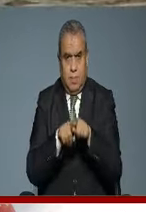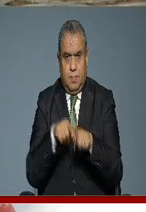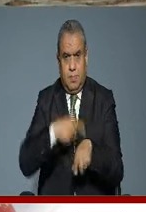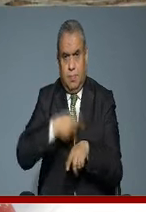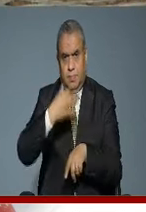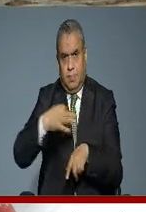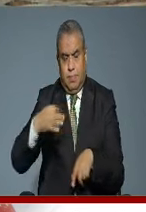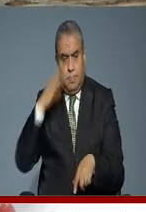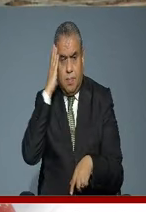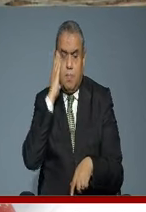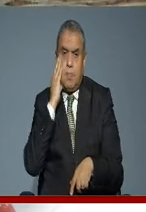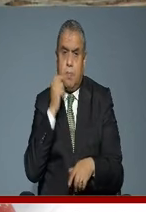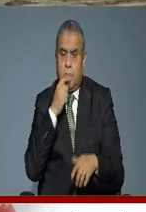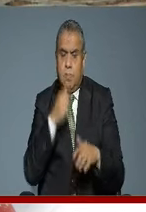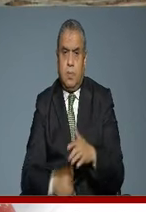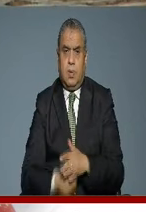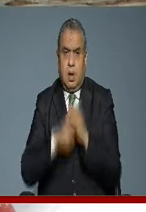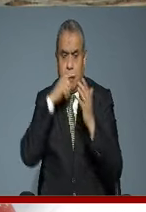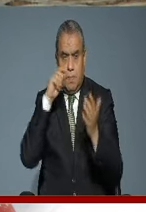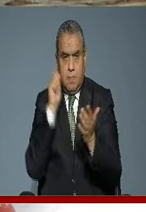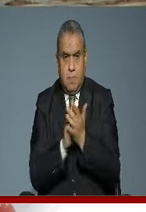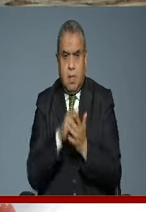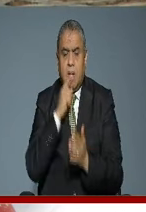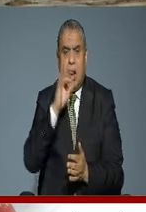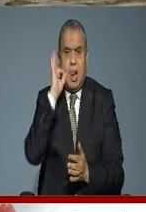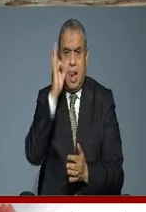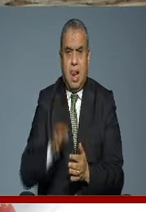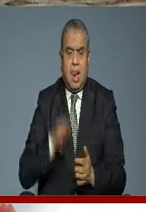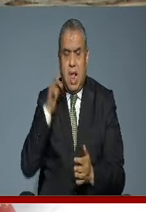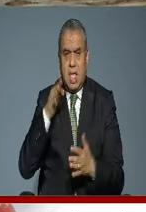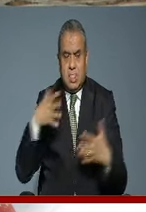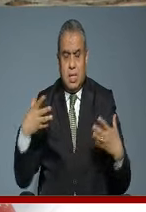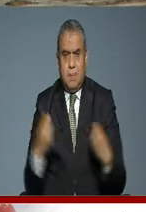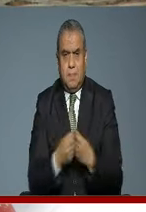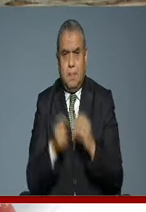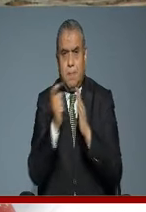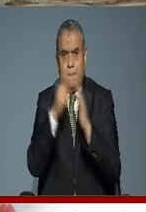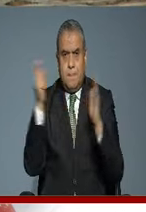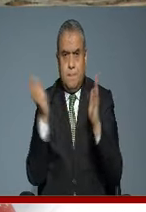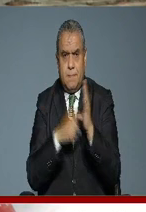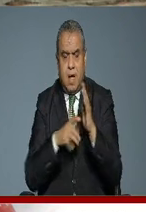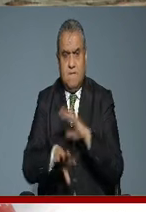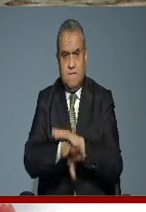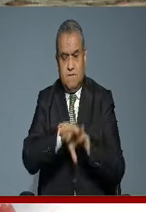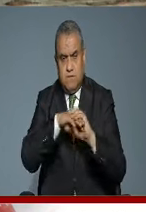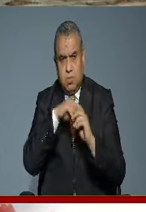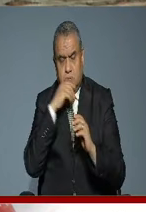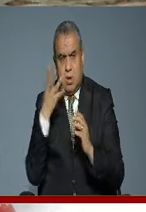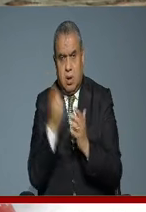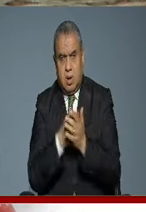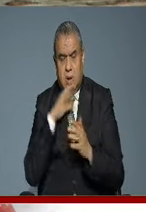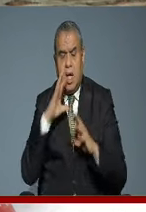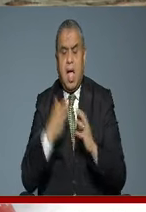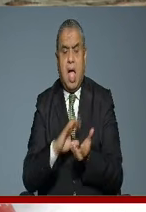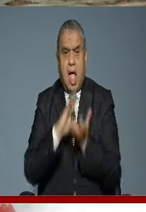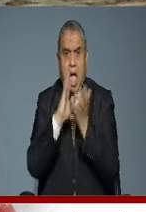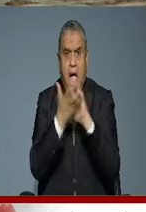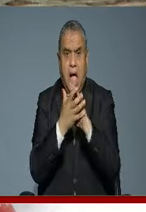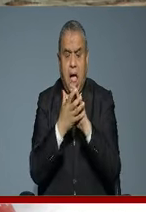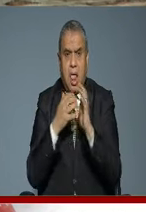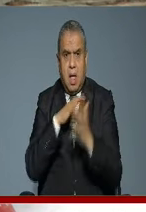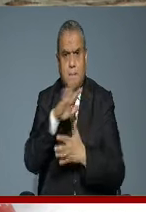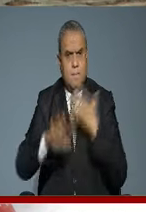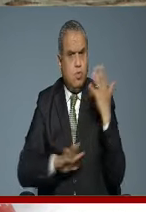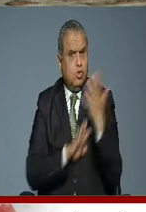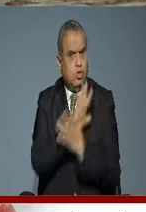الذي كان من المفروض علينا أن نتكلم عن إنتاج الغذاء للعالم، من المفروض